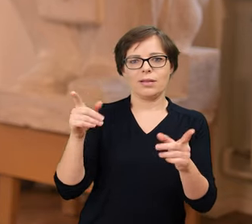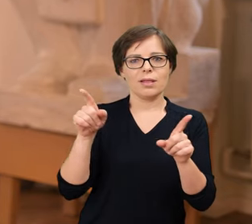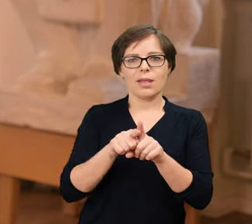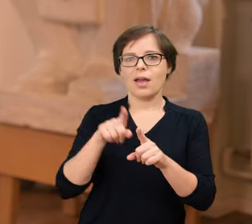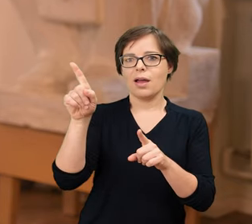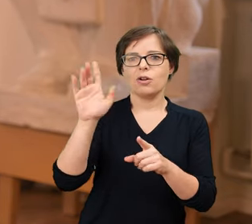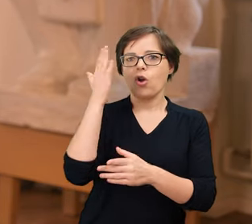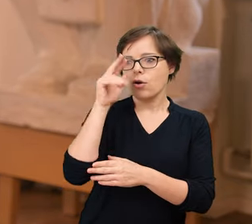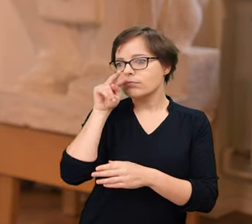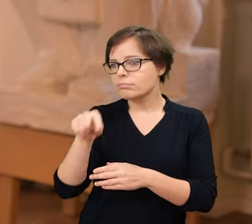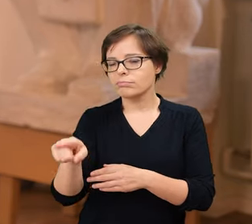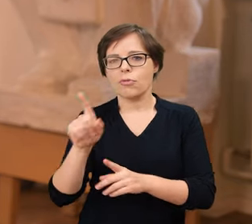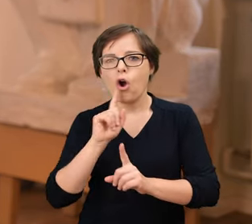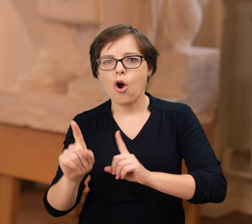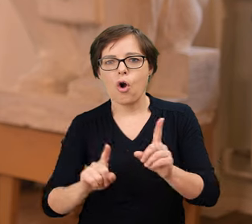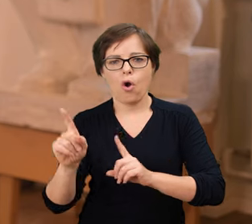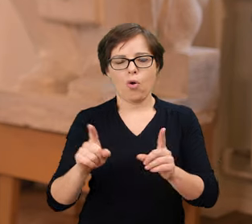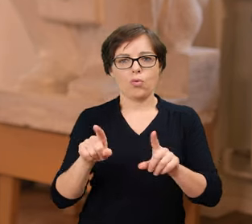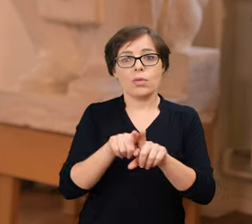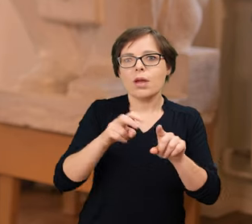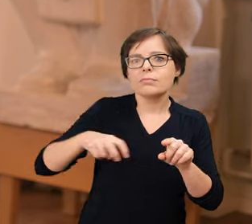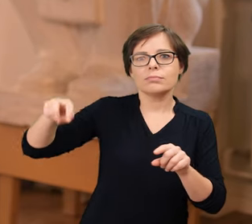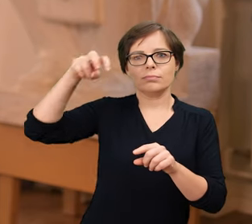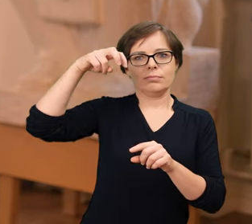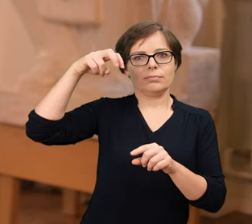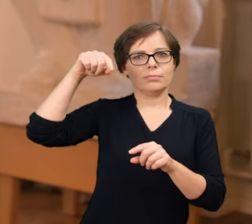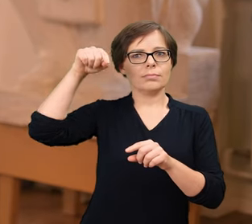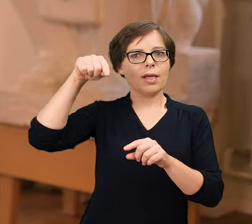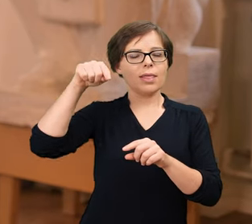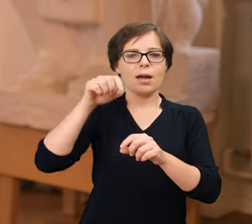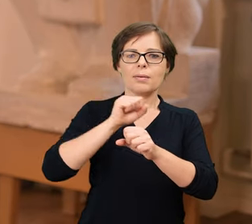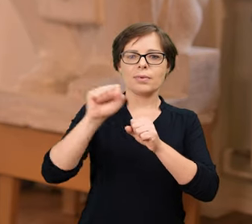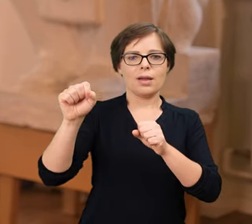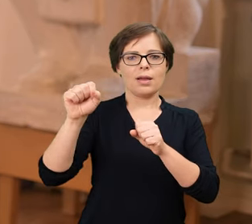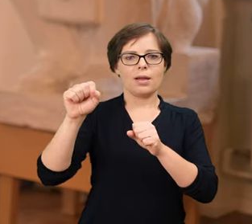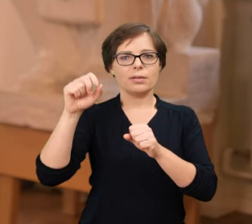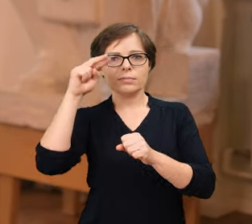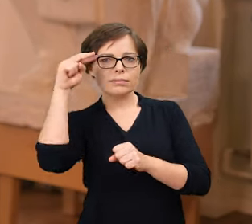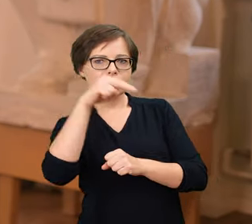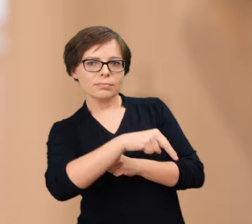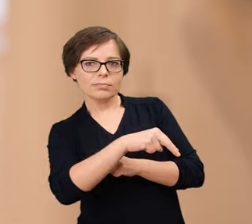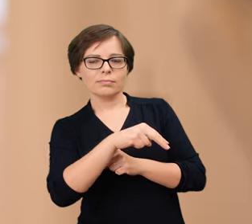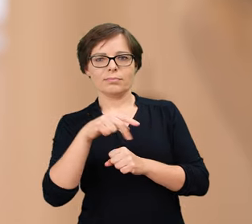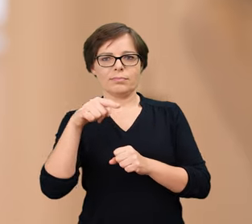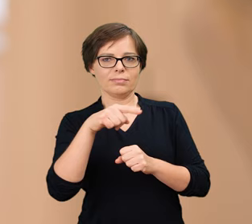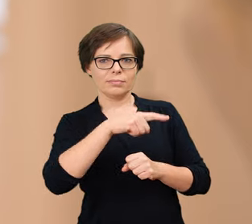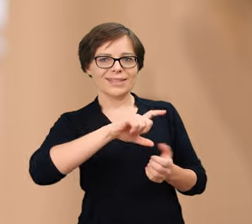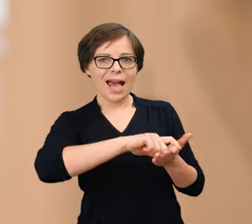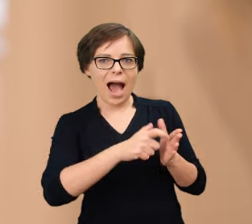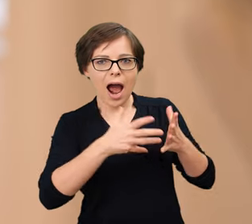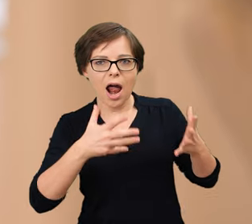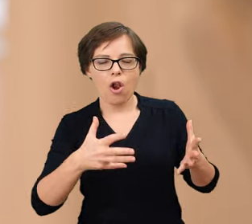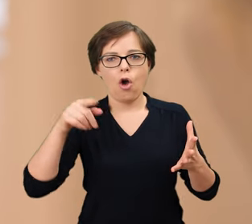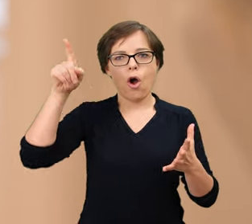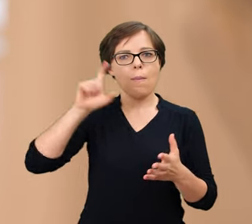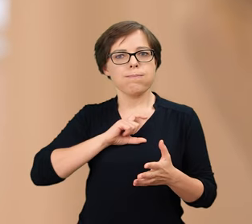na zielony ogród, antresolą, na której znajduje się otwarty na salon gabinet. To